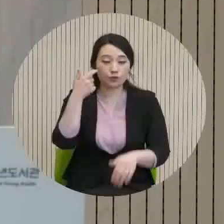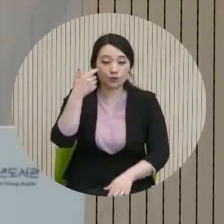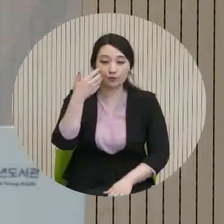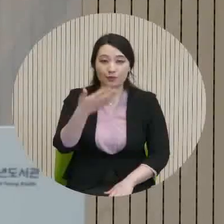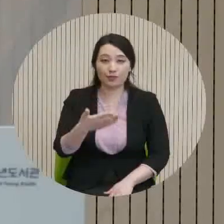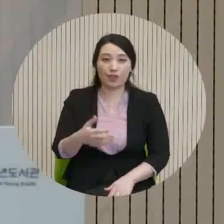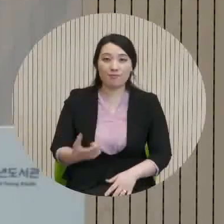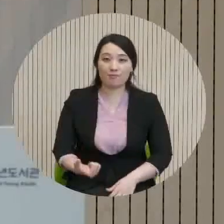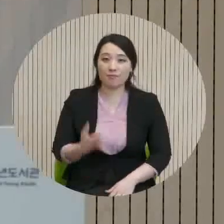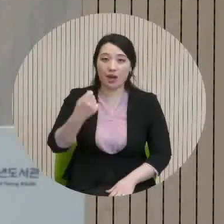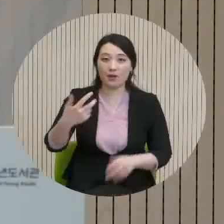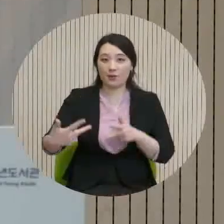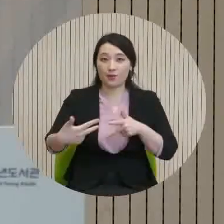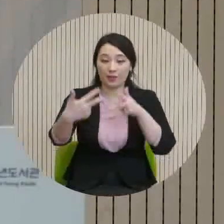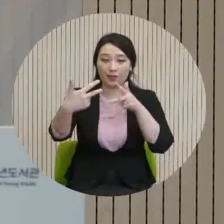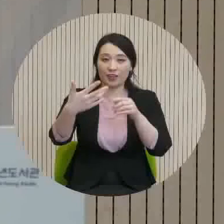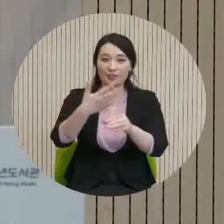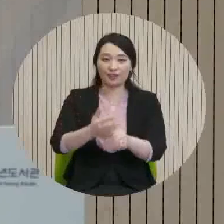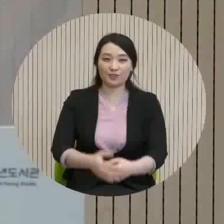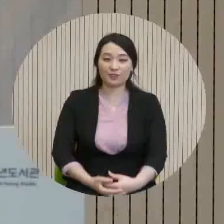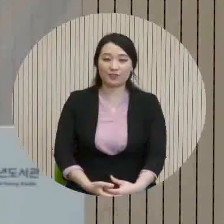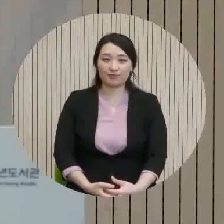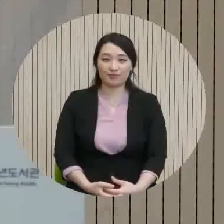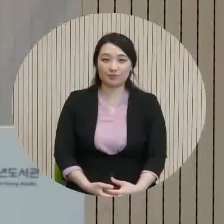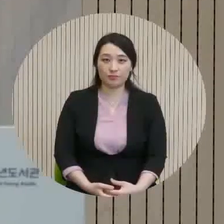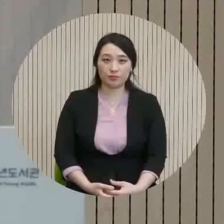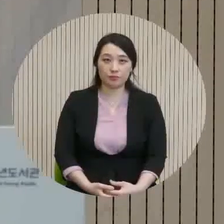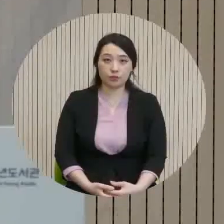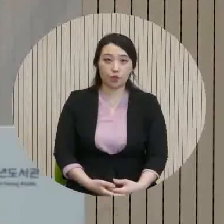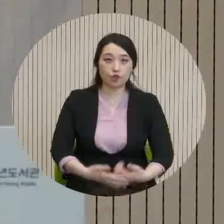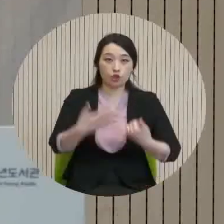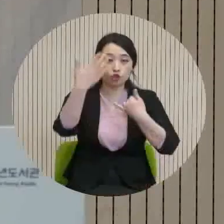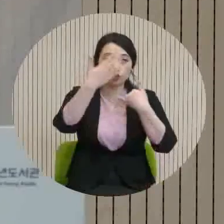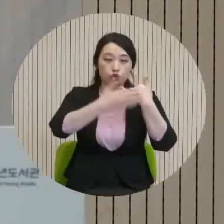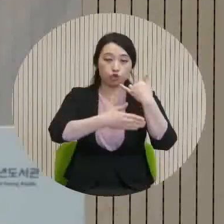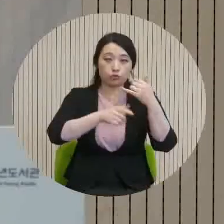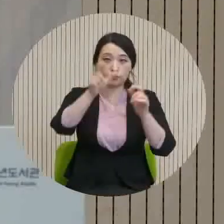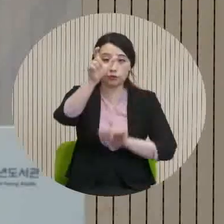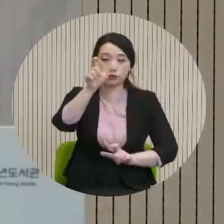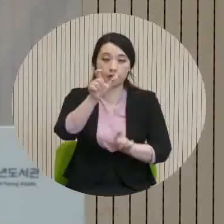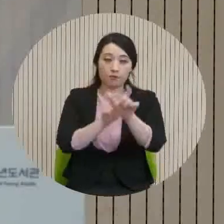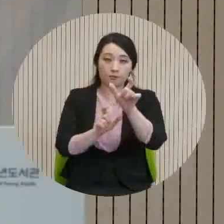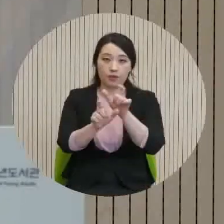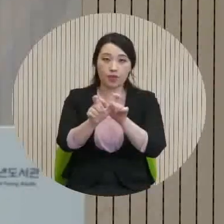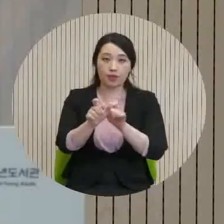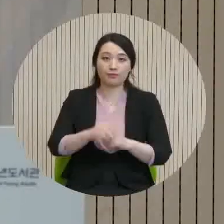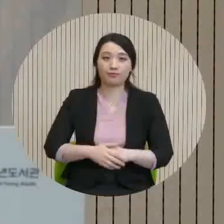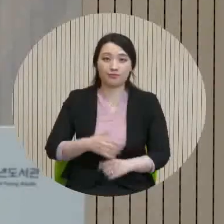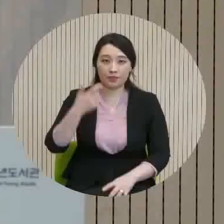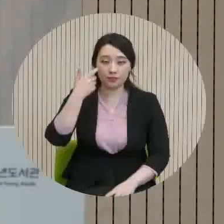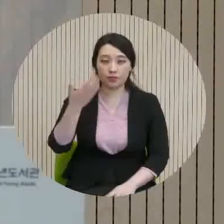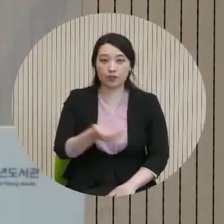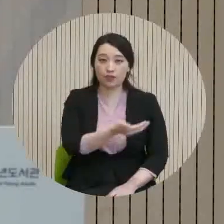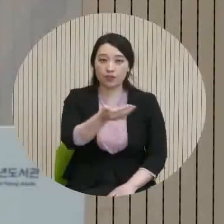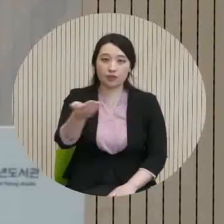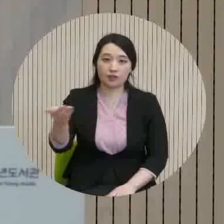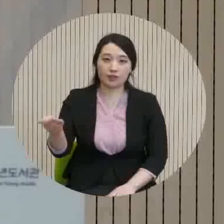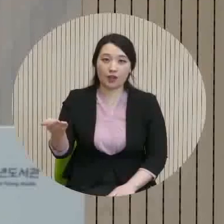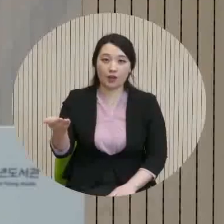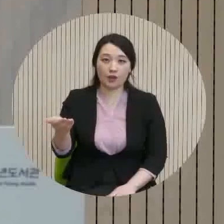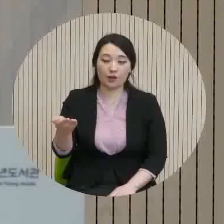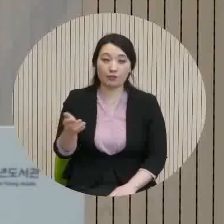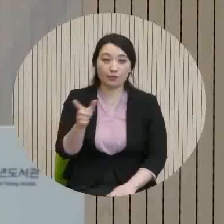참여해 주시고 계십니다. 유튜브 채팅창에 올라온 그 여러분들의